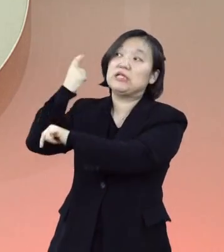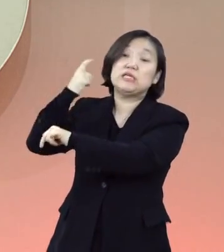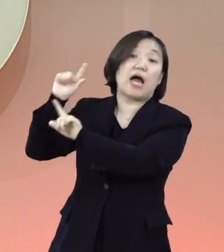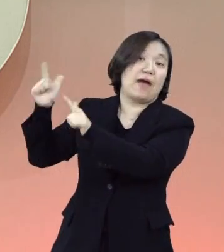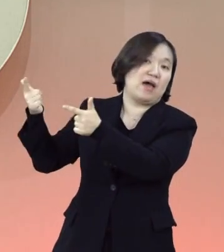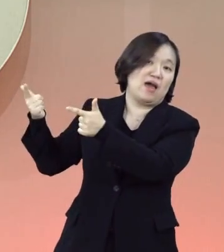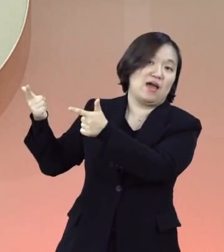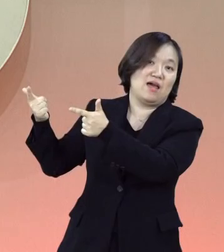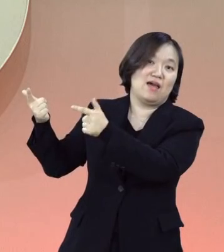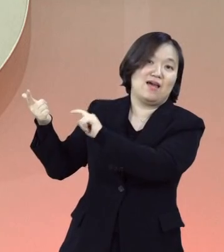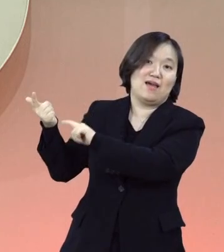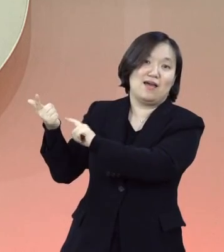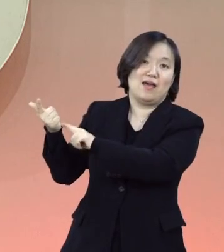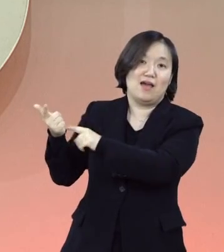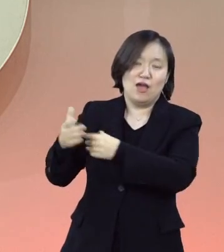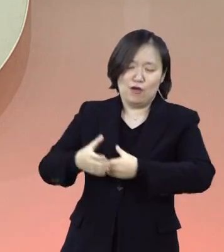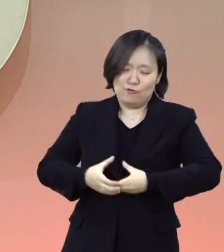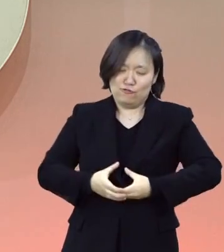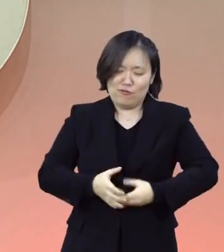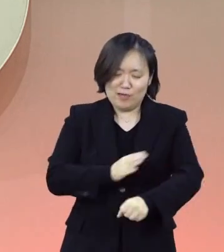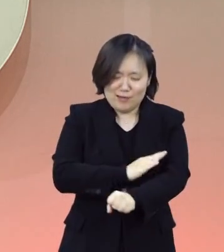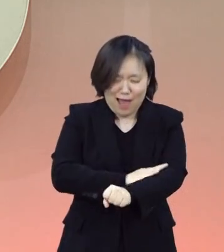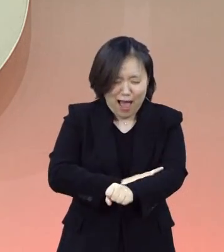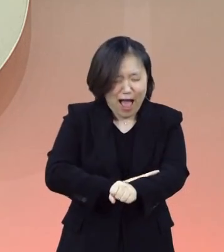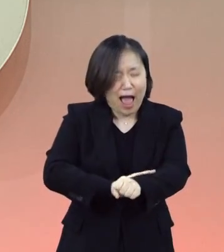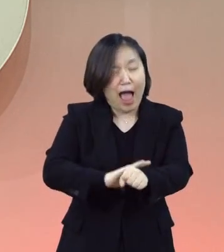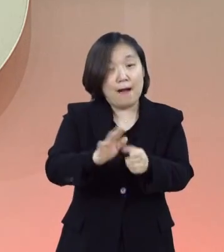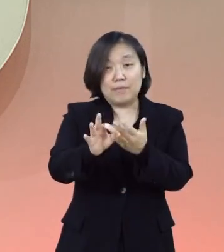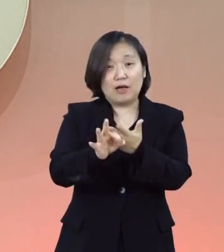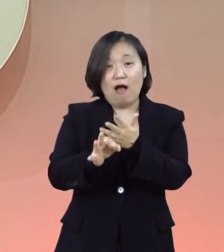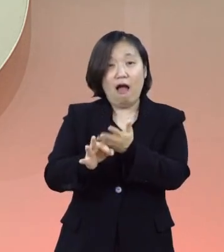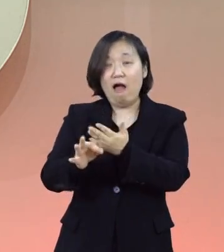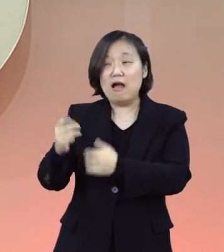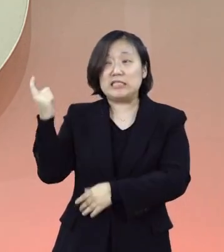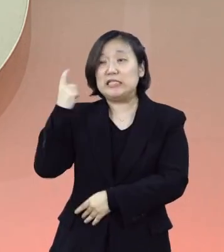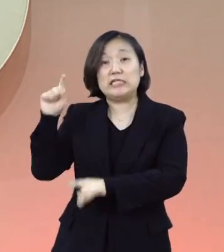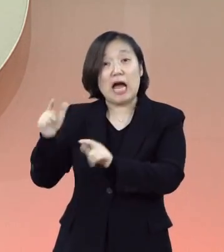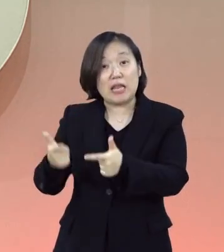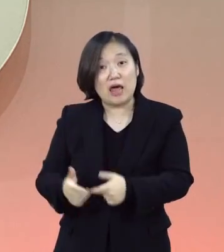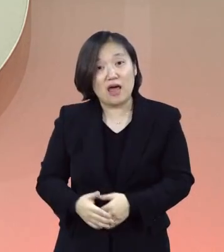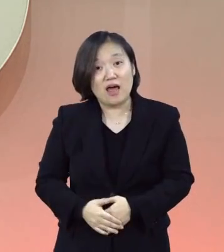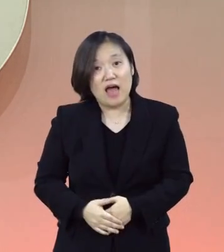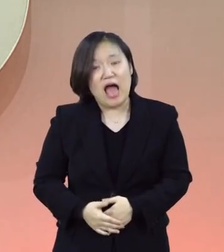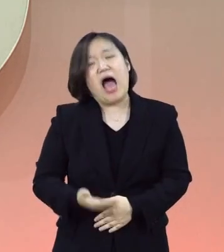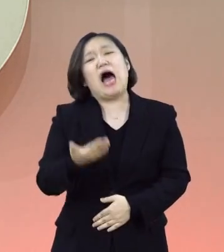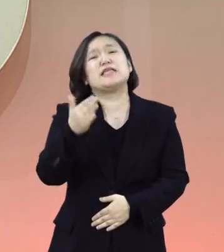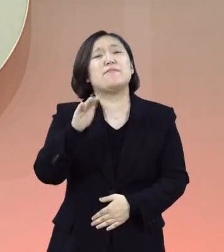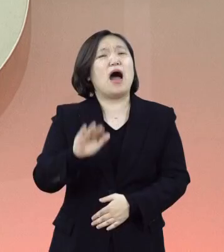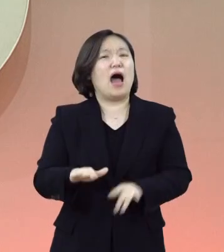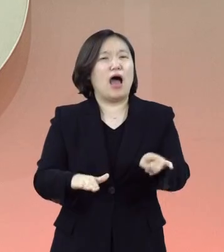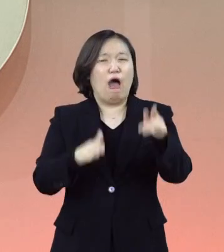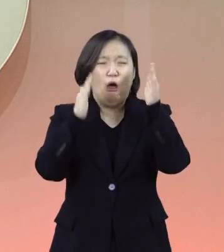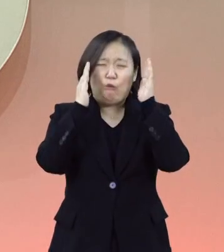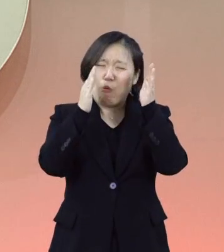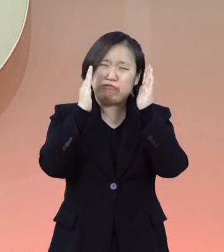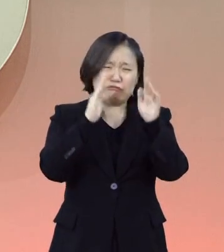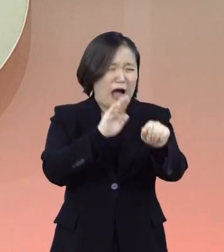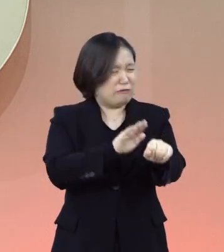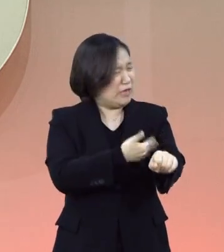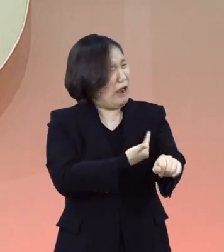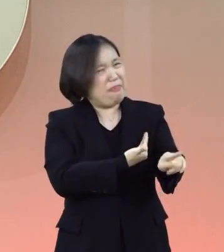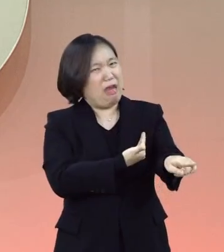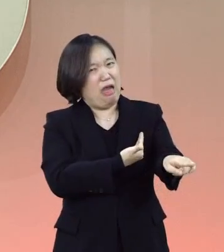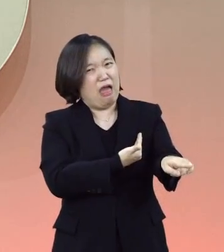소리에 뺏기지를 않습니다. 그런데 정말 공부가 안 될 때는 어디서 바람이